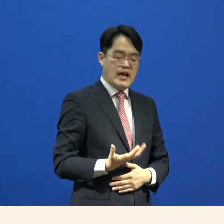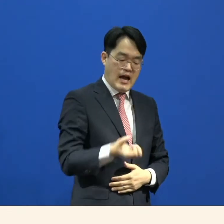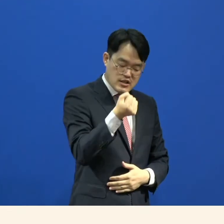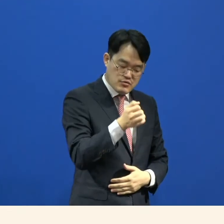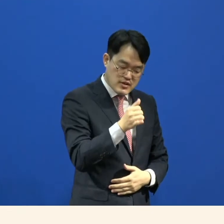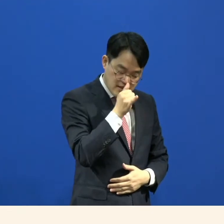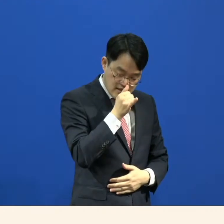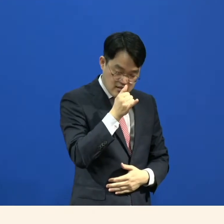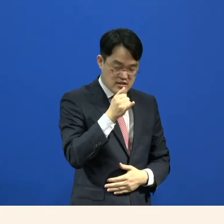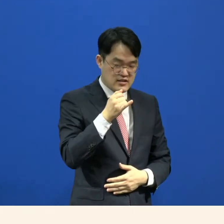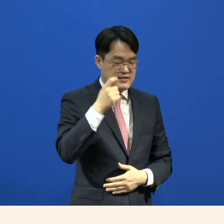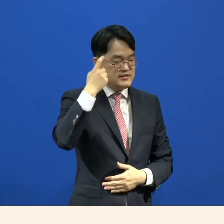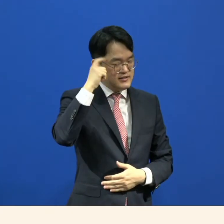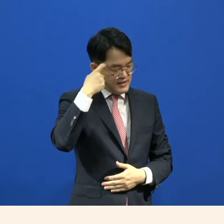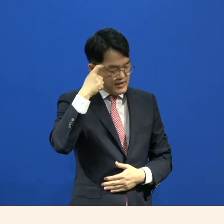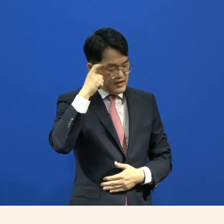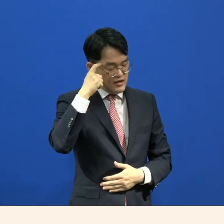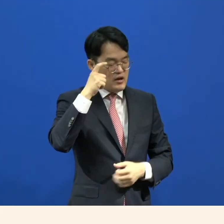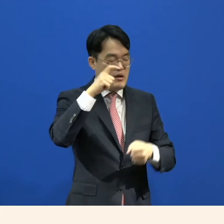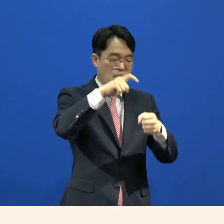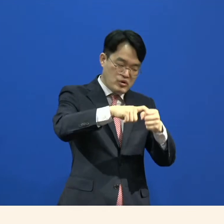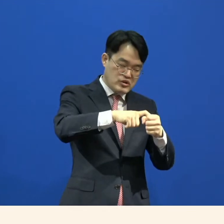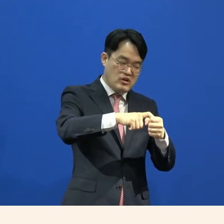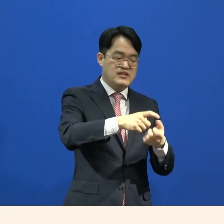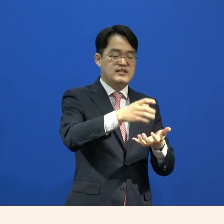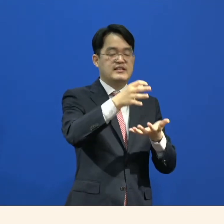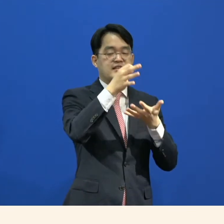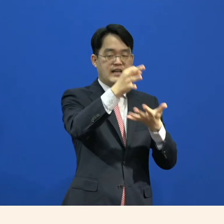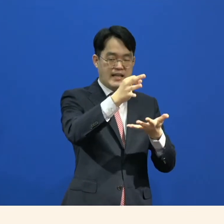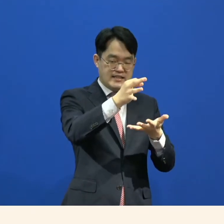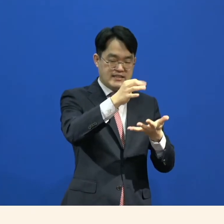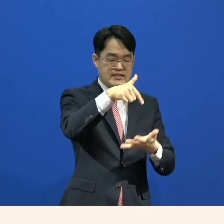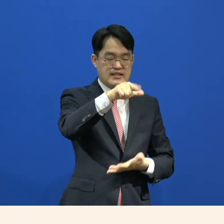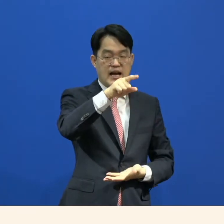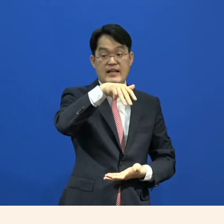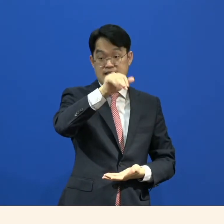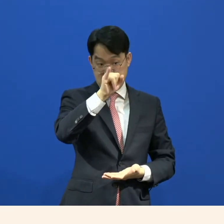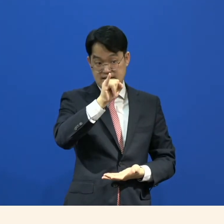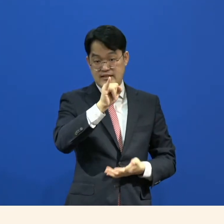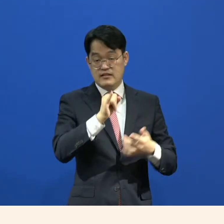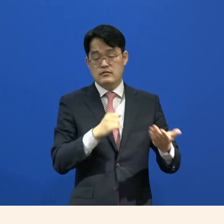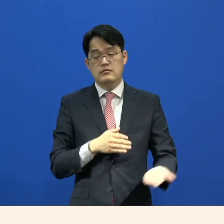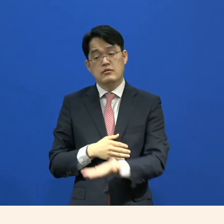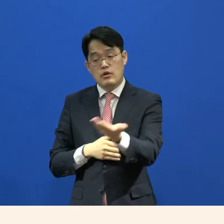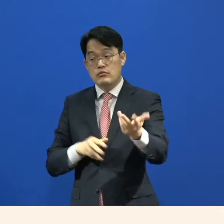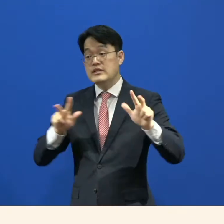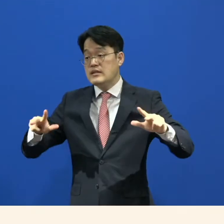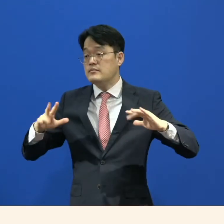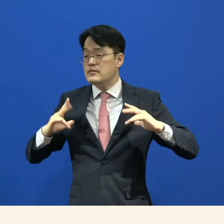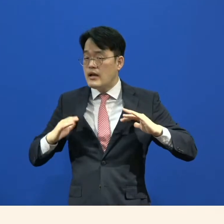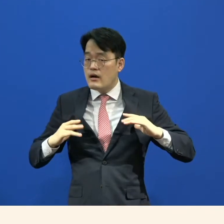여러분들의 자랑은 무엇입니까? 또 무엇을 자랑하고 있습니까?